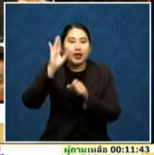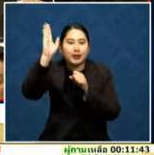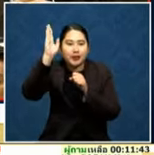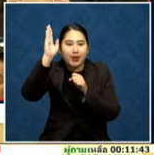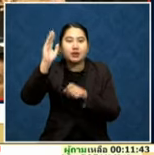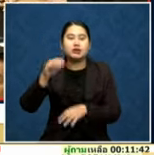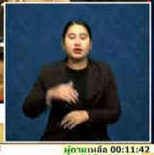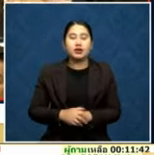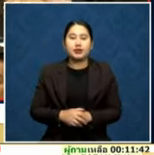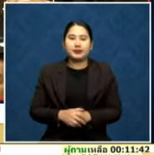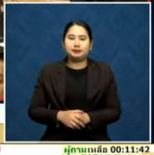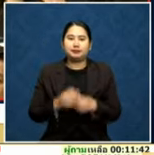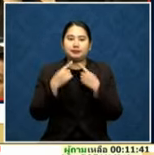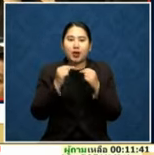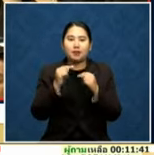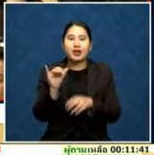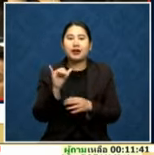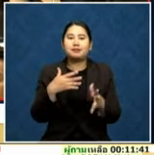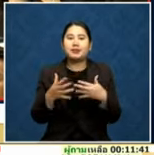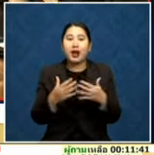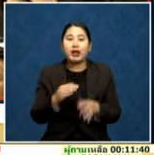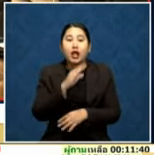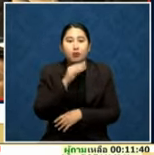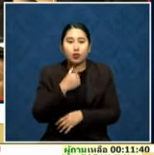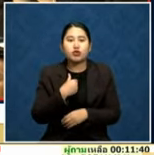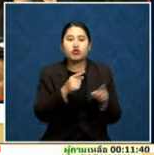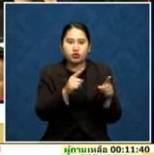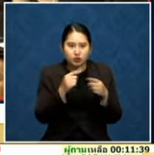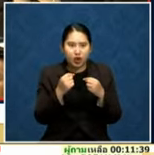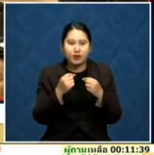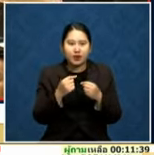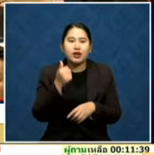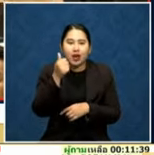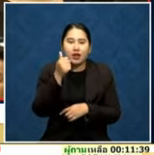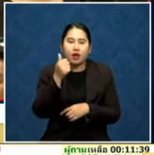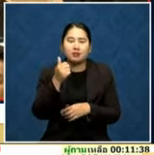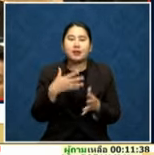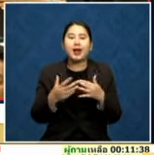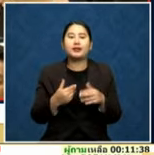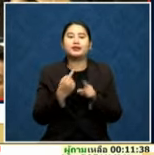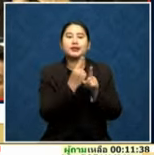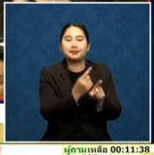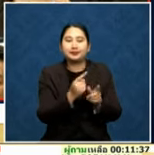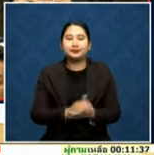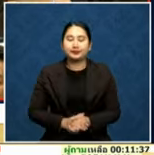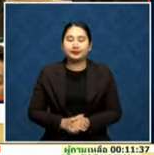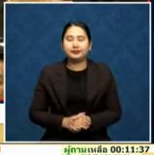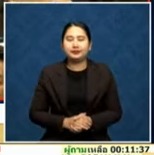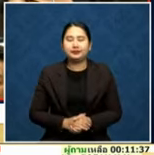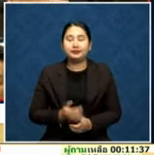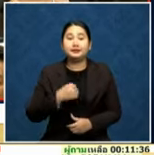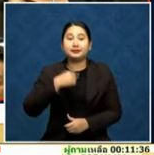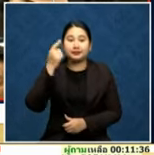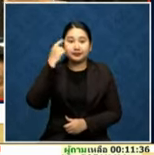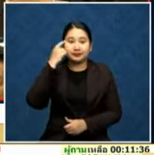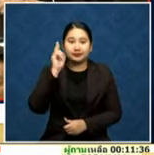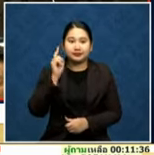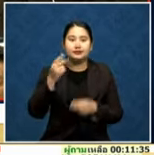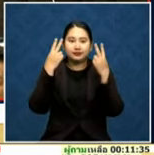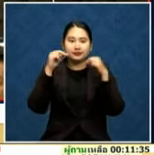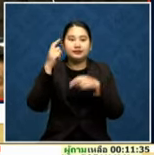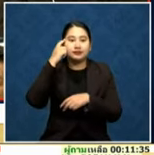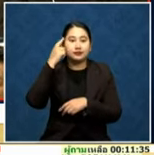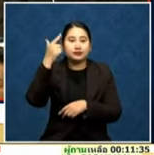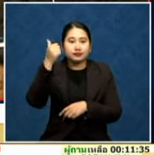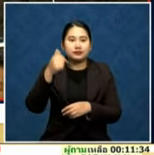เป็ทางการก็อจะยไม่ตอบเอาไปวาถาตอบอะไรได้ เขาขให้ตอบแต่สิทเธทนาจะซาบแลieveฉันก็เป็กร